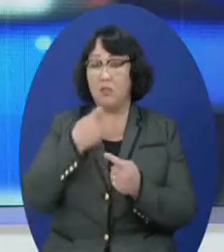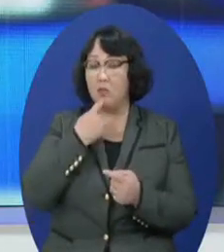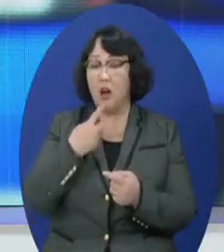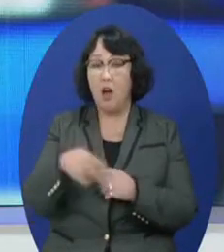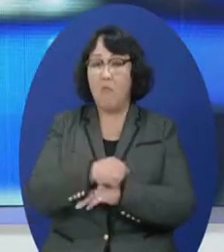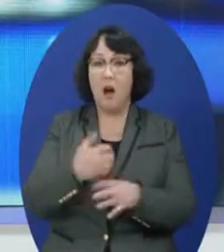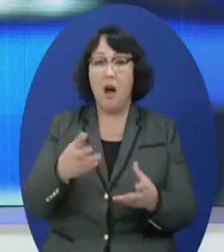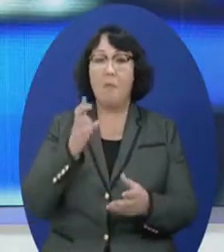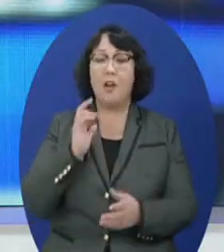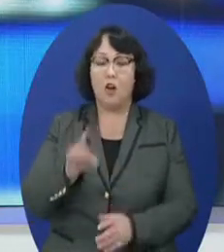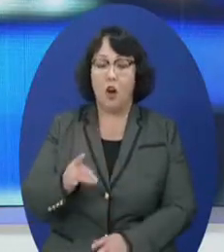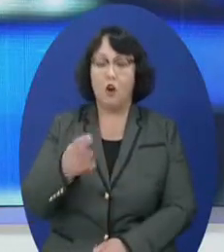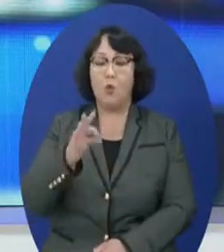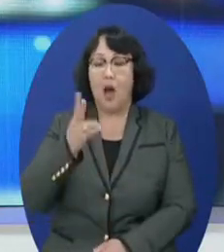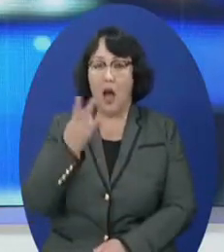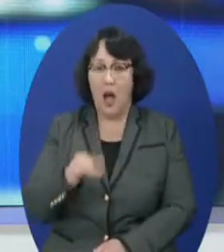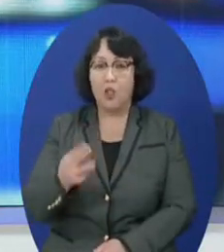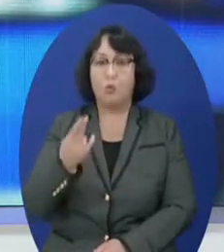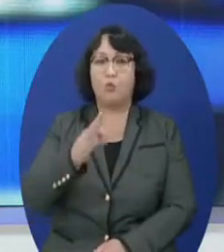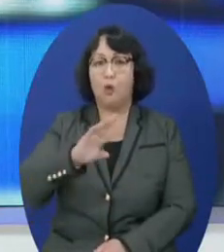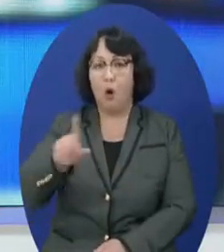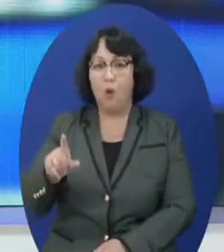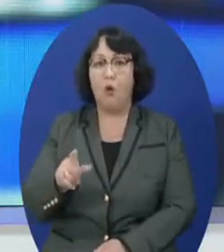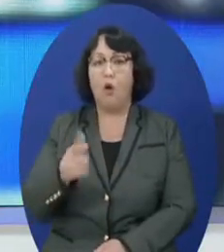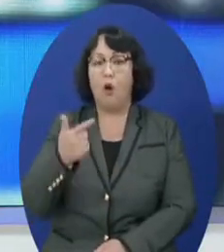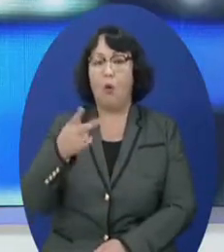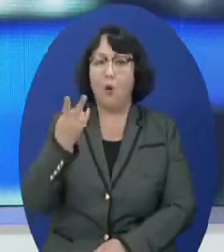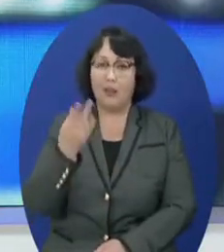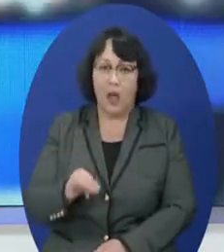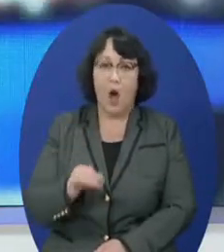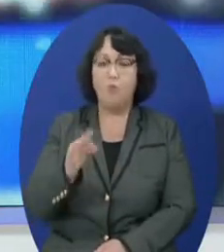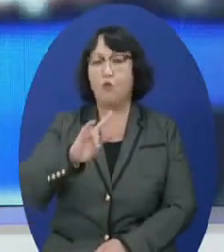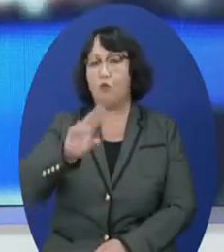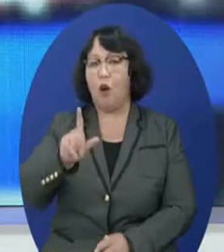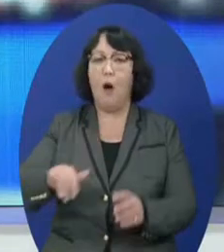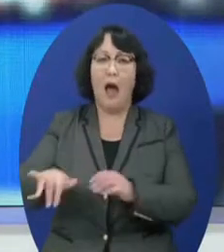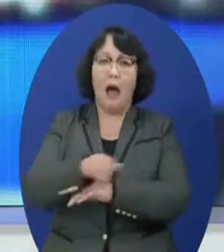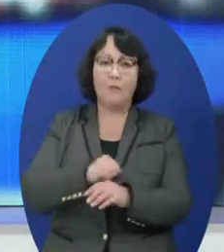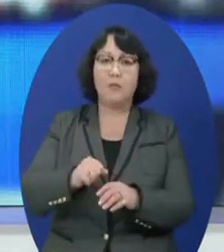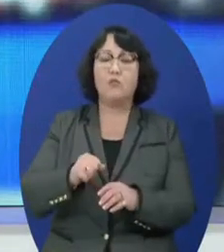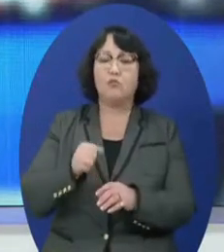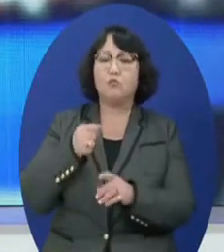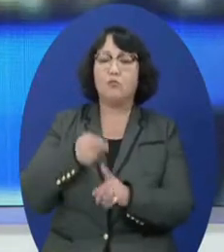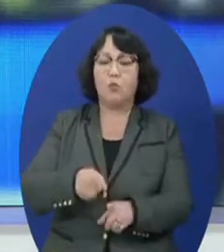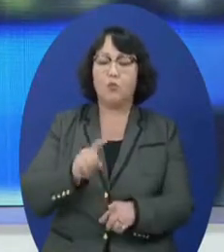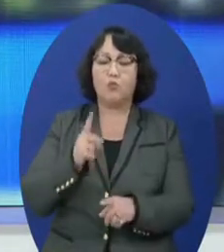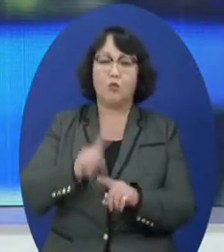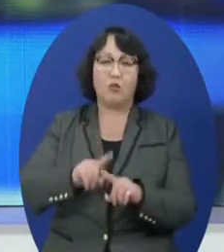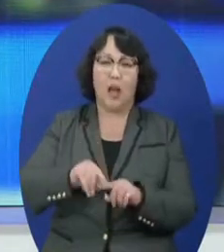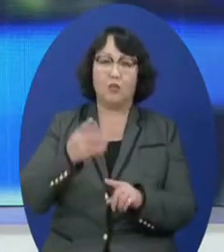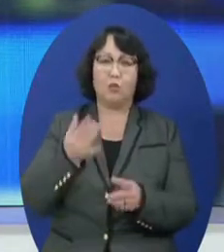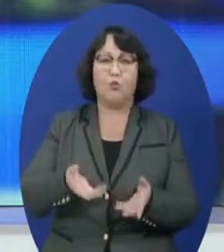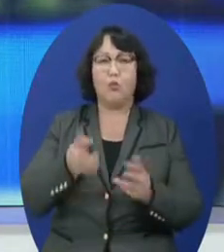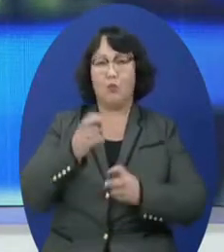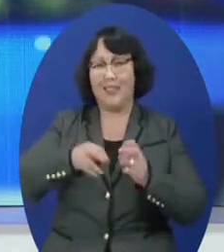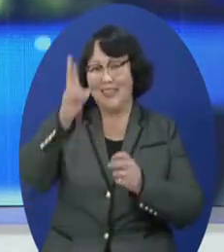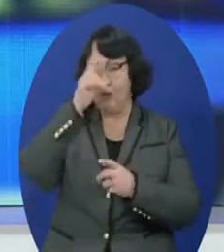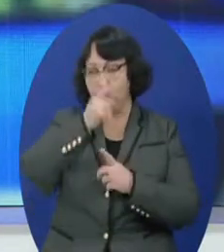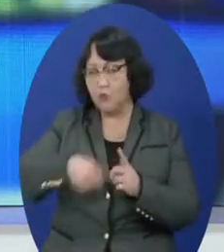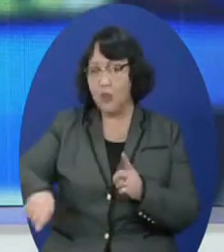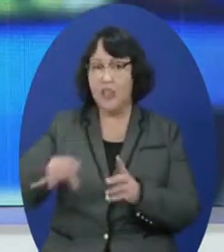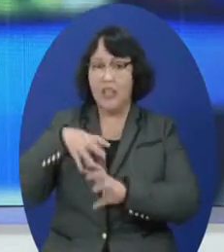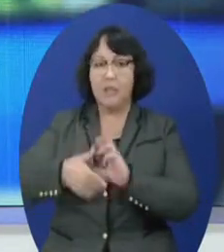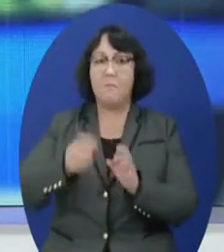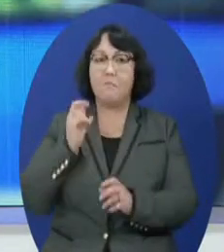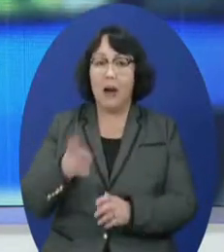онгор, өвөрхангай, дунд говь, говь алтай, өмнө говь аймгийн зарим сумын малчтад зориулж, хүнс хөдөө аж ахуй хөнгөн үйлдвэрийн яамны дэргэд хэрэгжиж байгаа Дэлхийн банкны мал